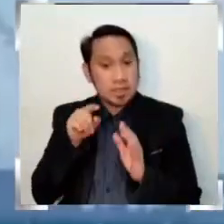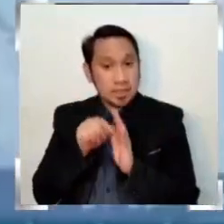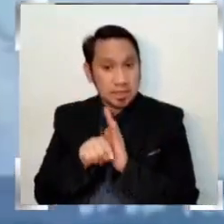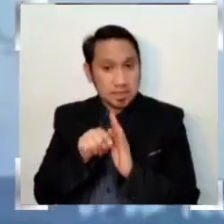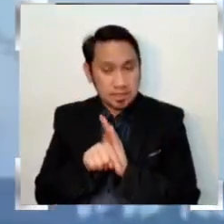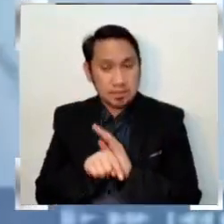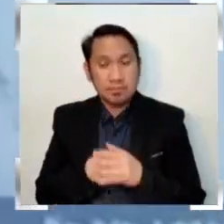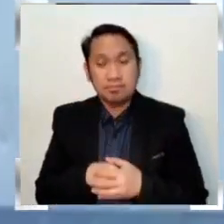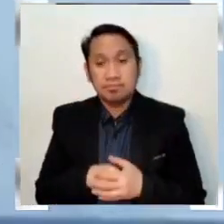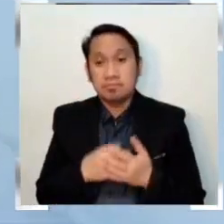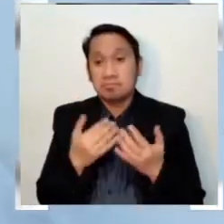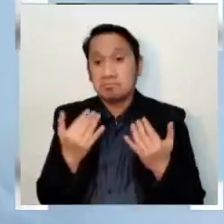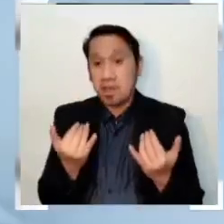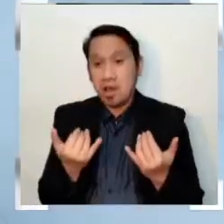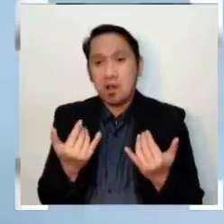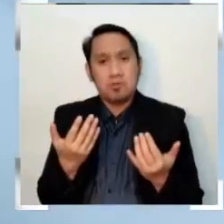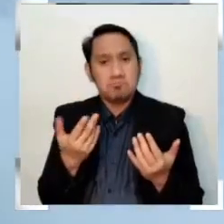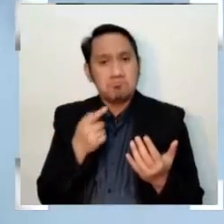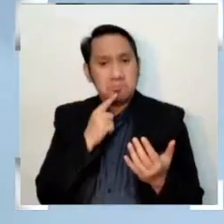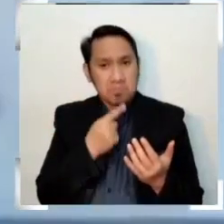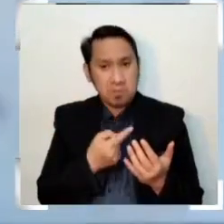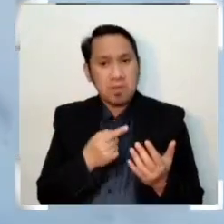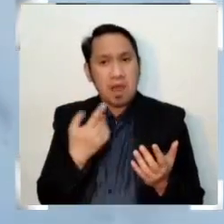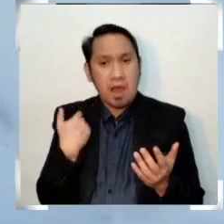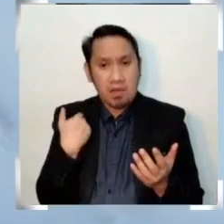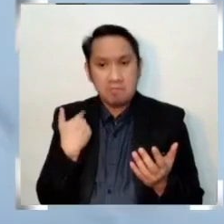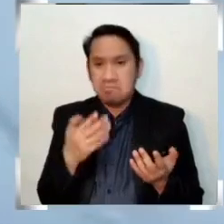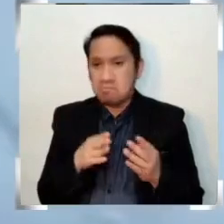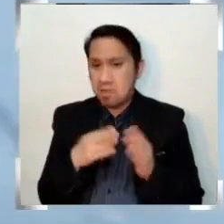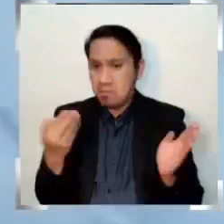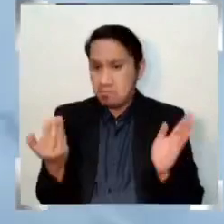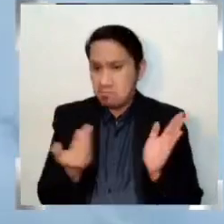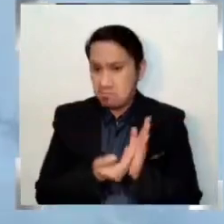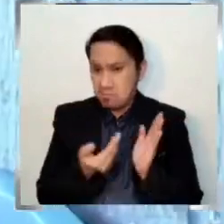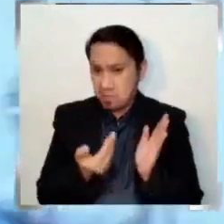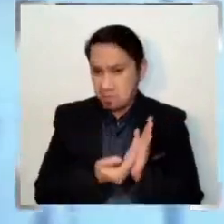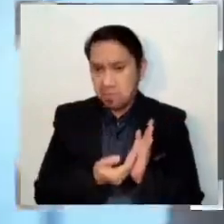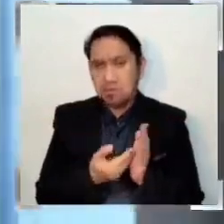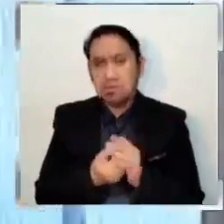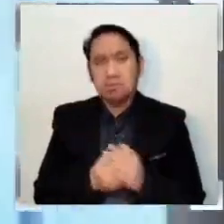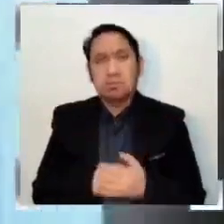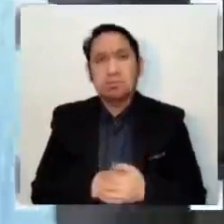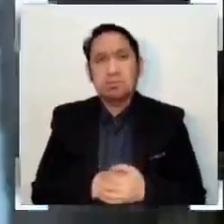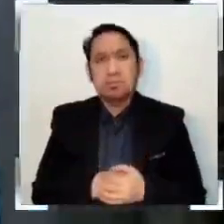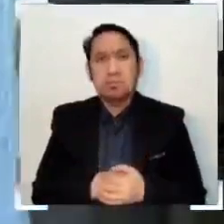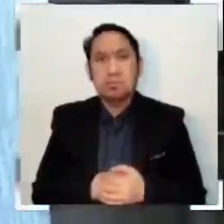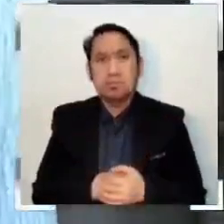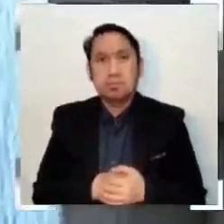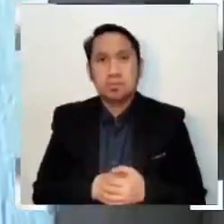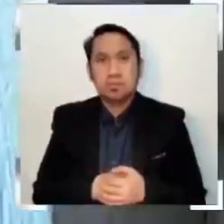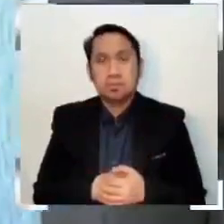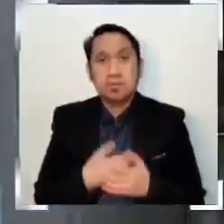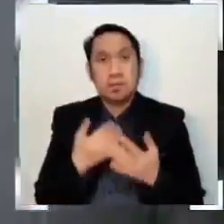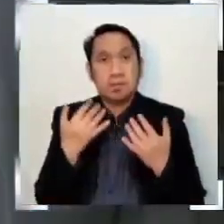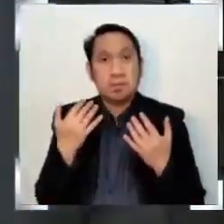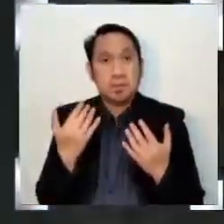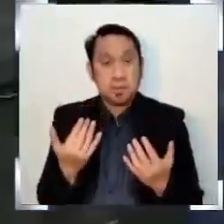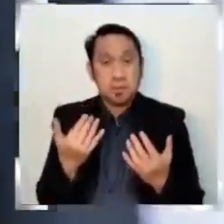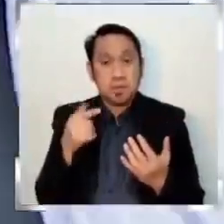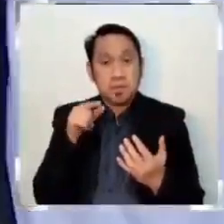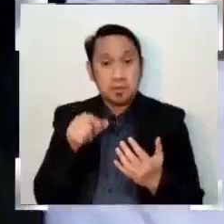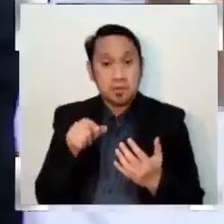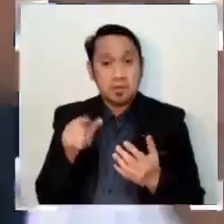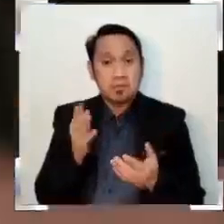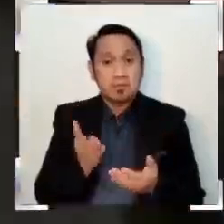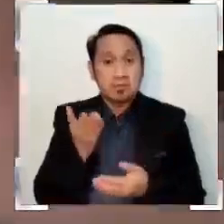Malakas daw ang kanilang mga ebidensya laban sa hindi pinangalan ng mastermind. Na-inquest naman sa Justice Department